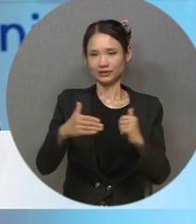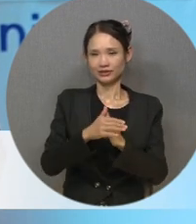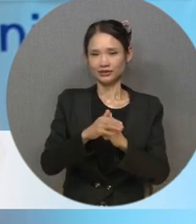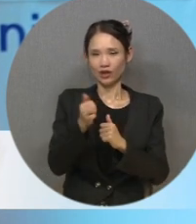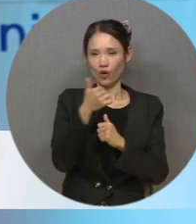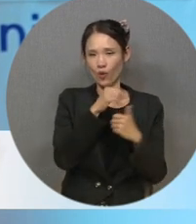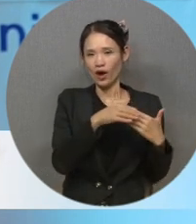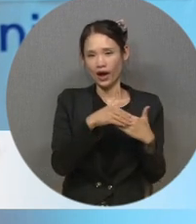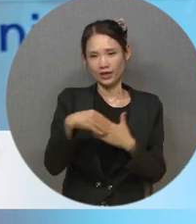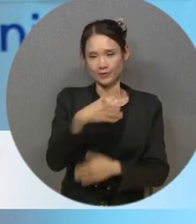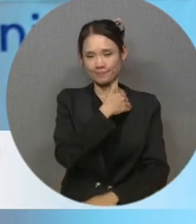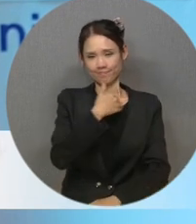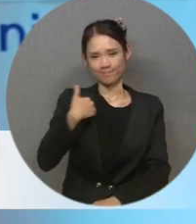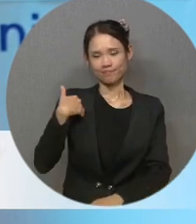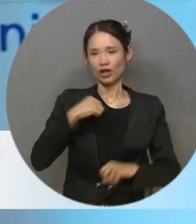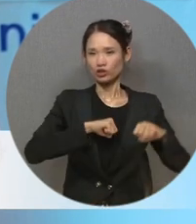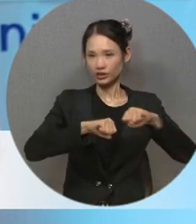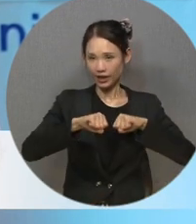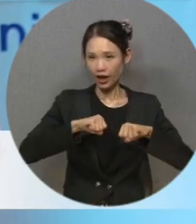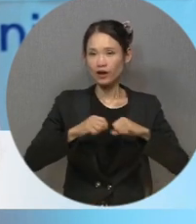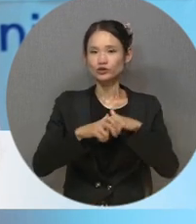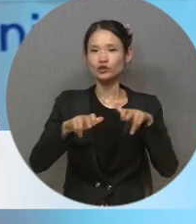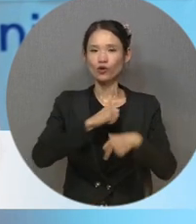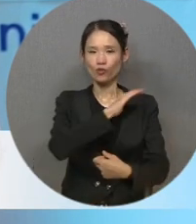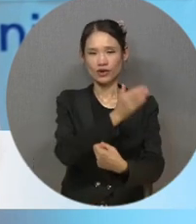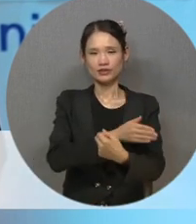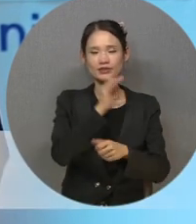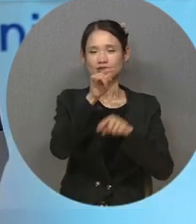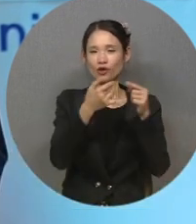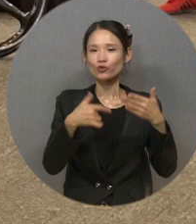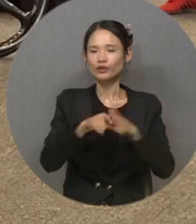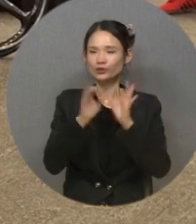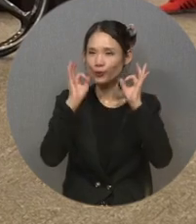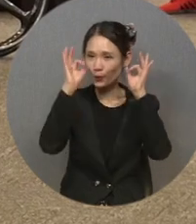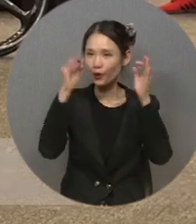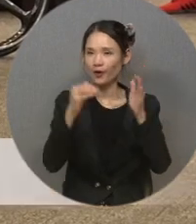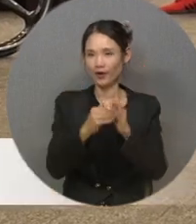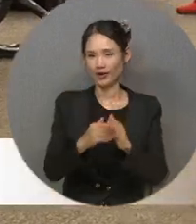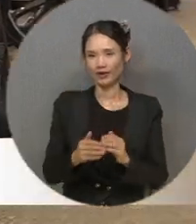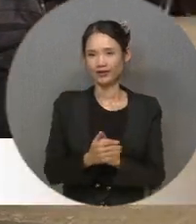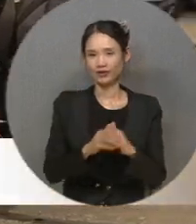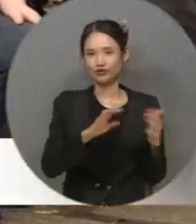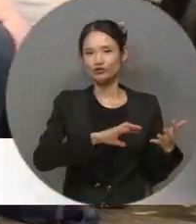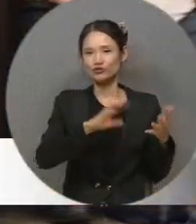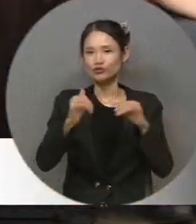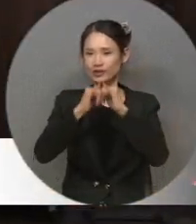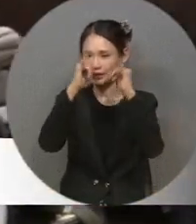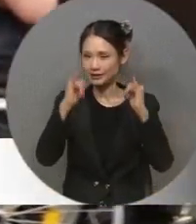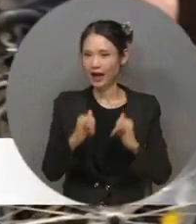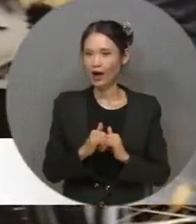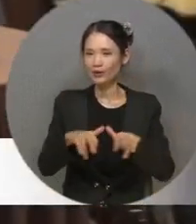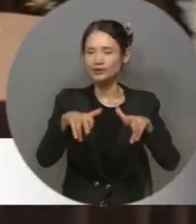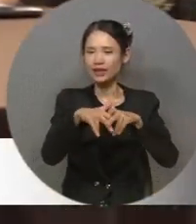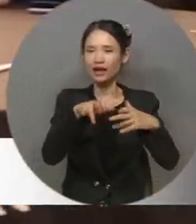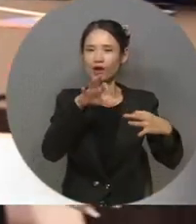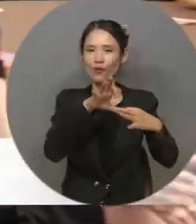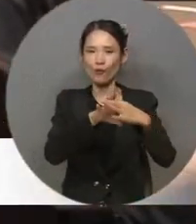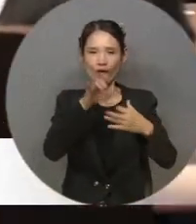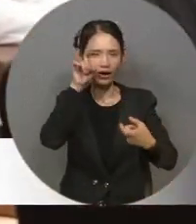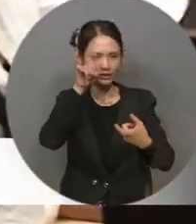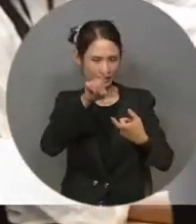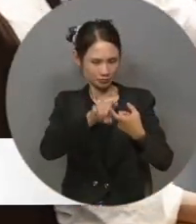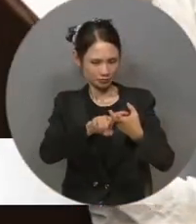충실히 이행하고 장애인의 권리 실현을 위하여 노력하겠습니다. 국제사회와 장애계의 관심도